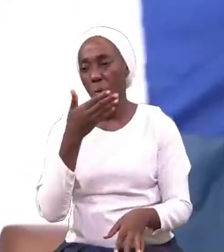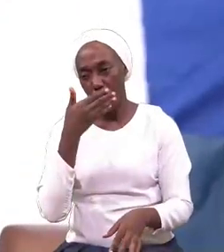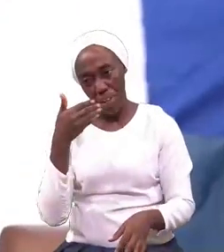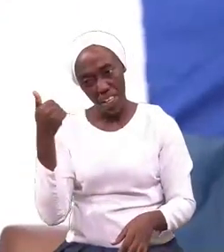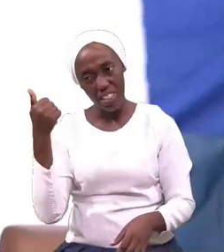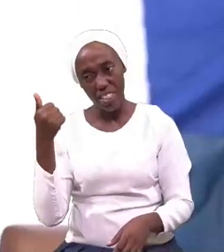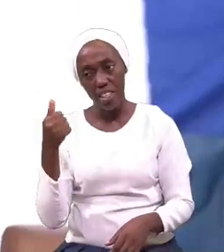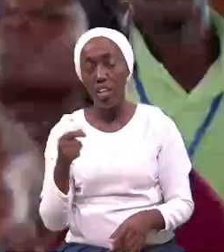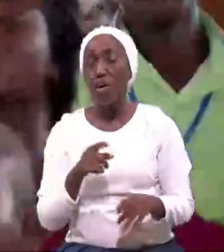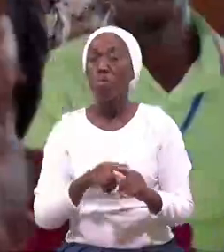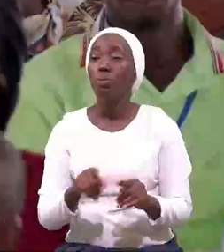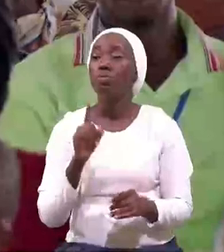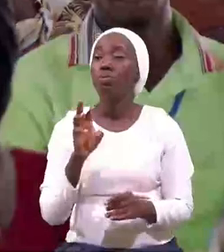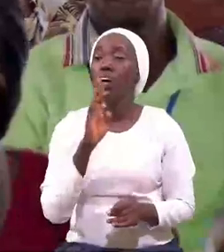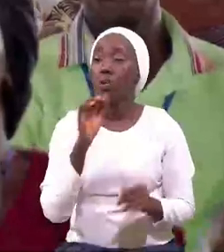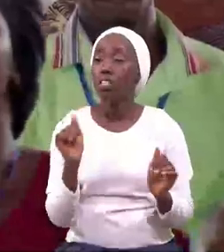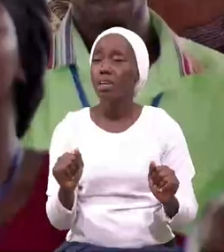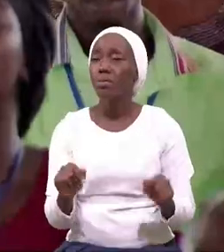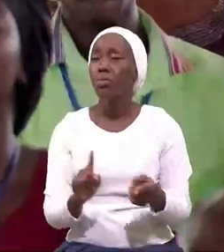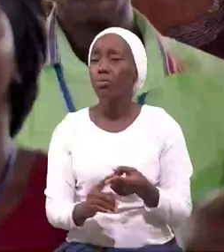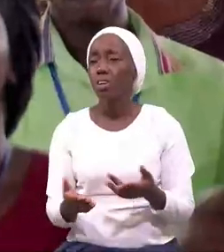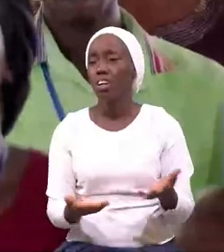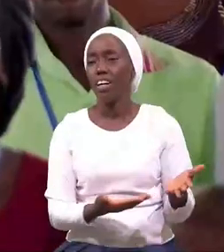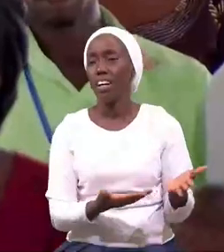mieux, mais tu n'arrives pas à porter.